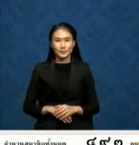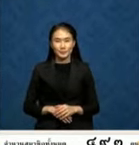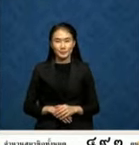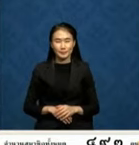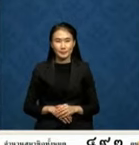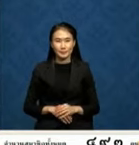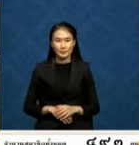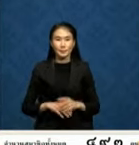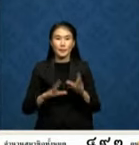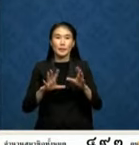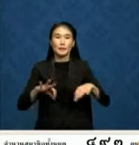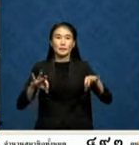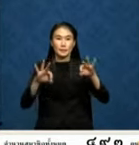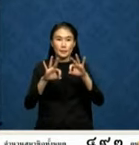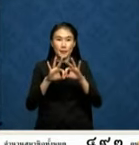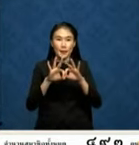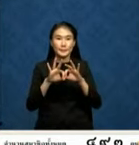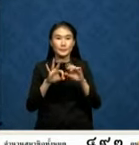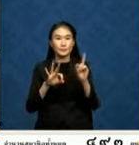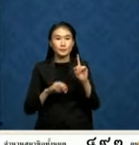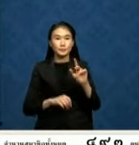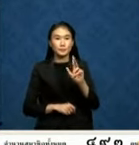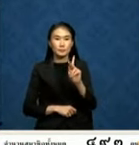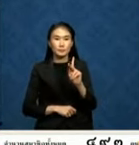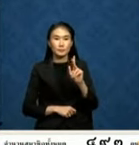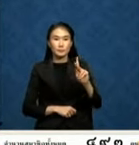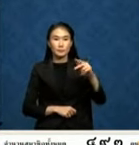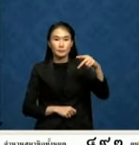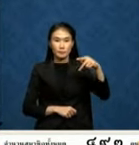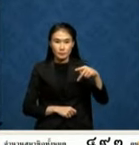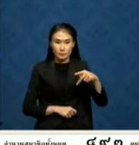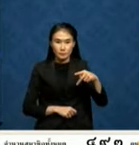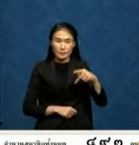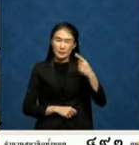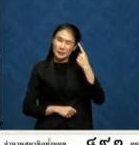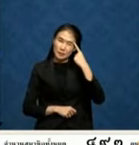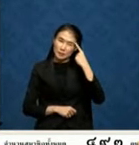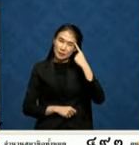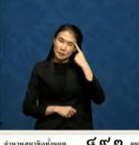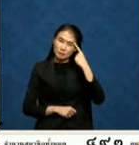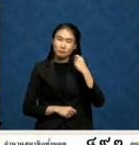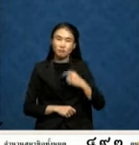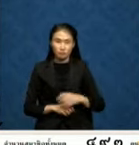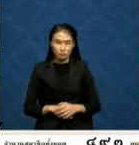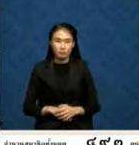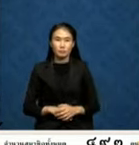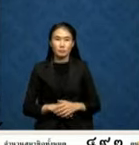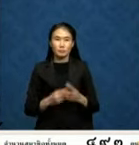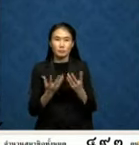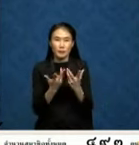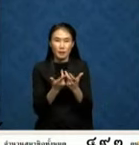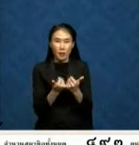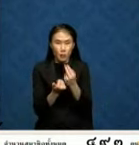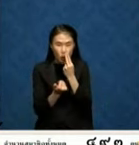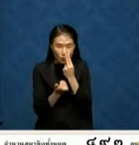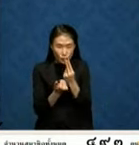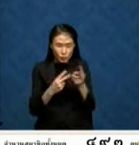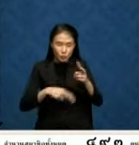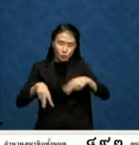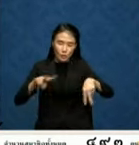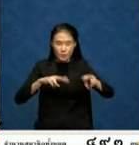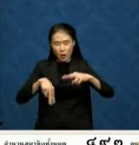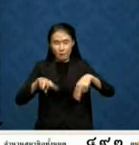ป็นสิ่งที่ทางสำนักงานกกพ.นะครับก็จะต้องนำมาคิดนำมาคำนวณและนำมาตรวจสอบ